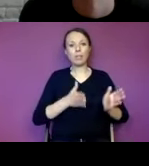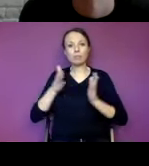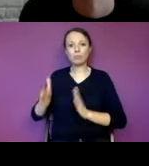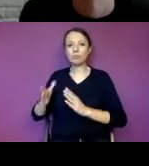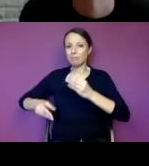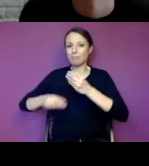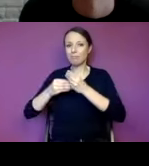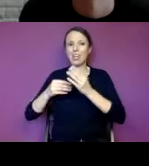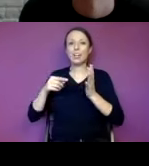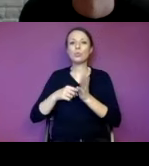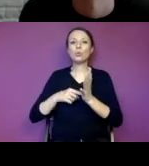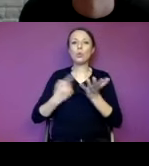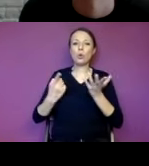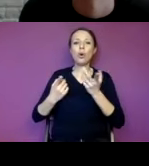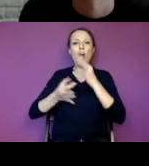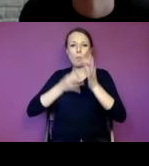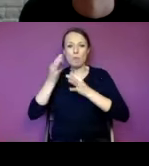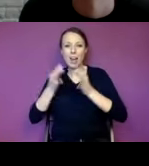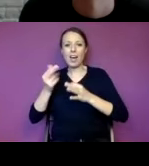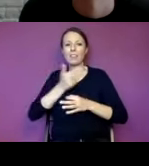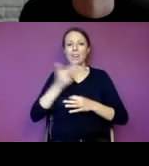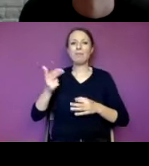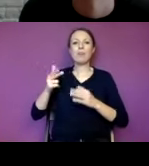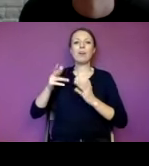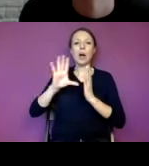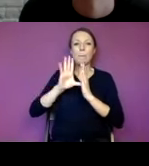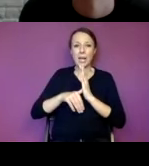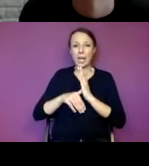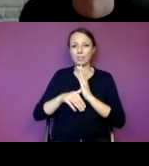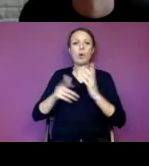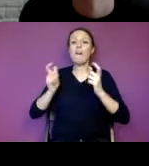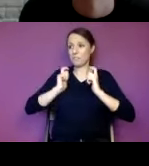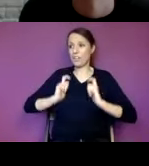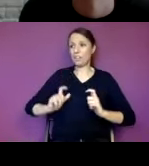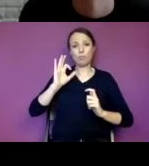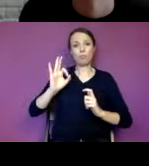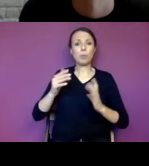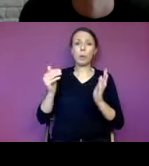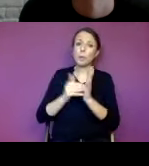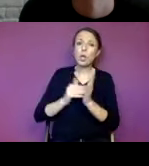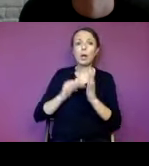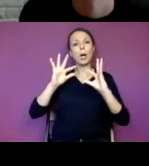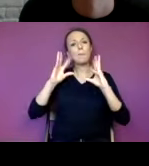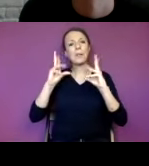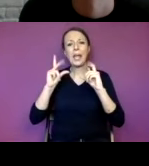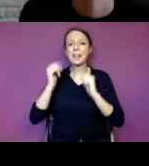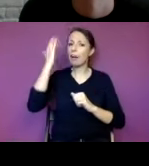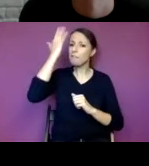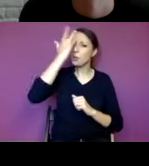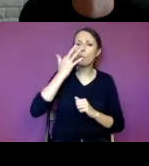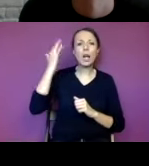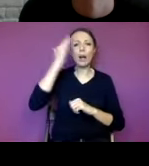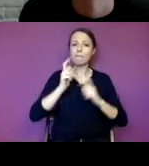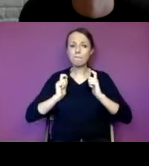rzeczywiście do tej powiedzmy miejskiej potrzeby tego, aby zachować taki idylliczny, wyobrażany charakter wsi i to